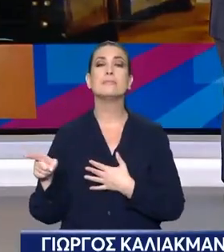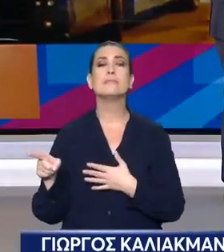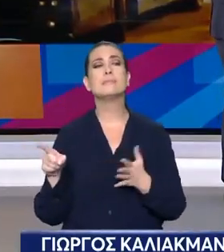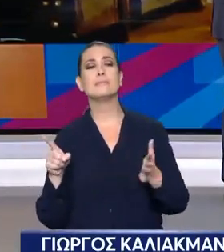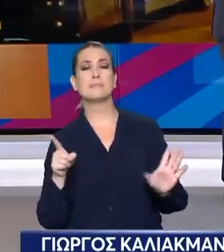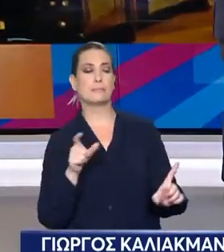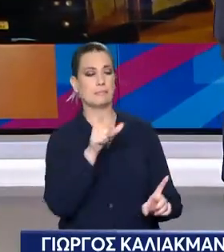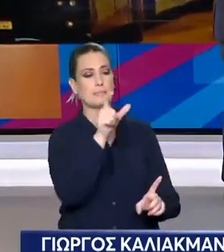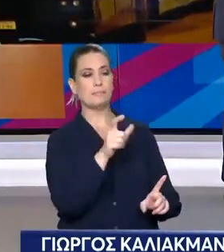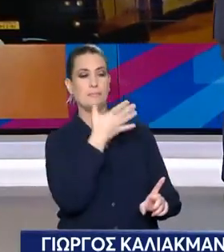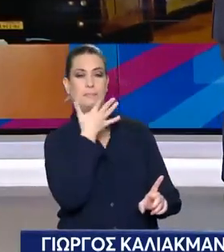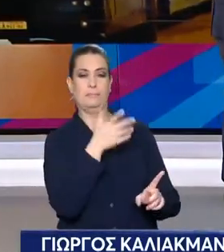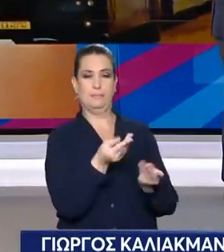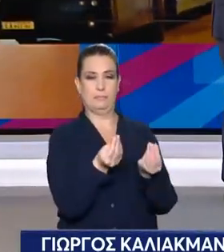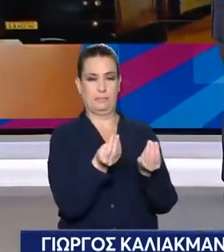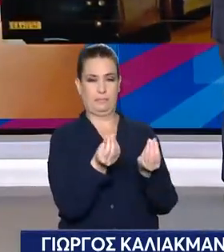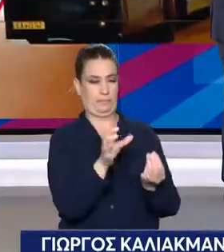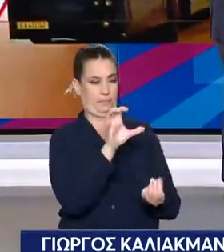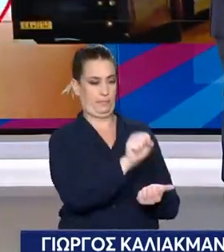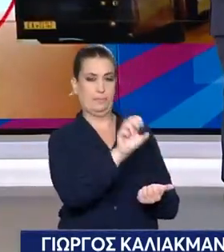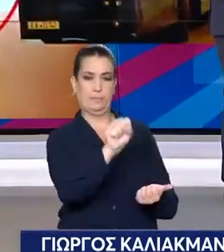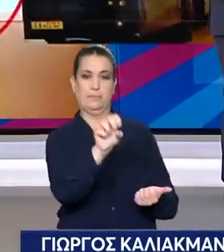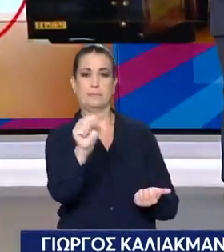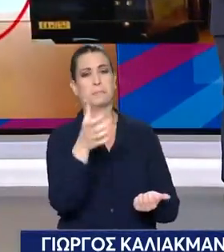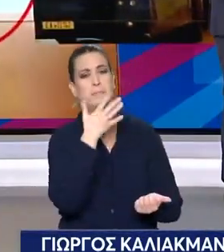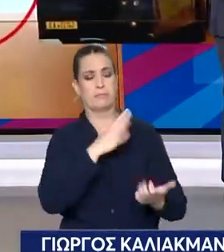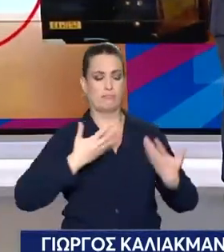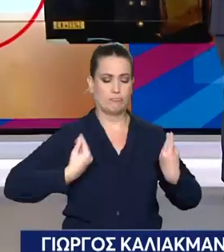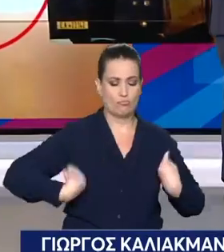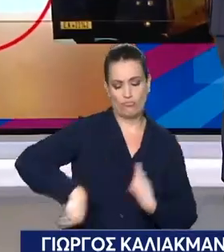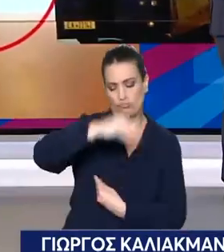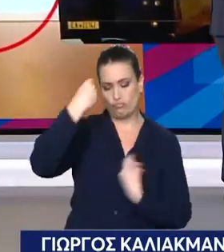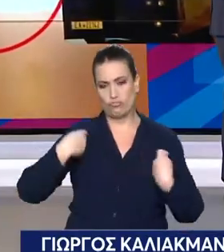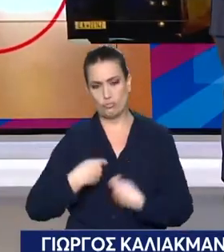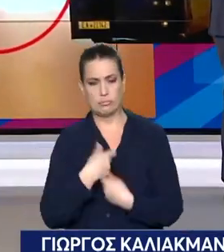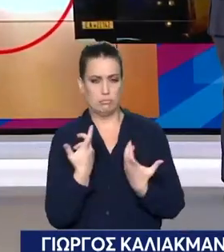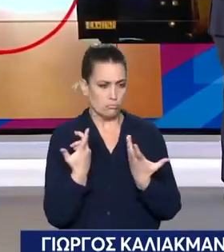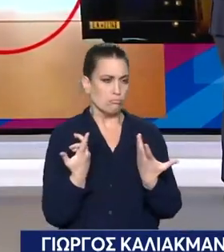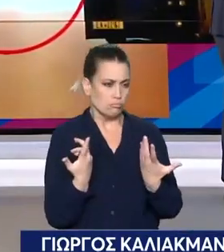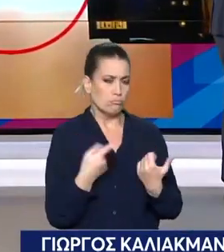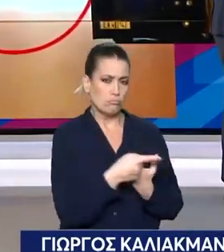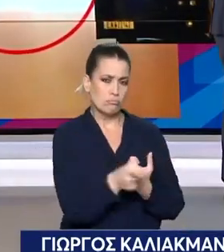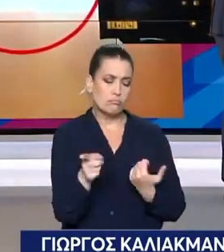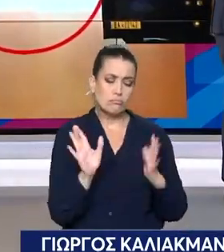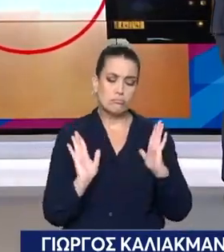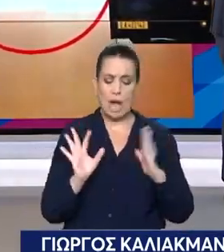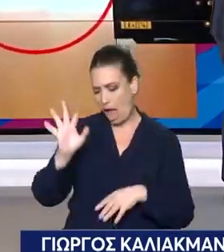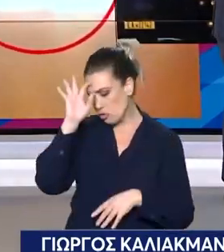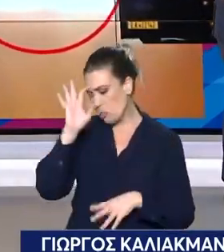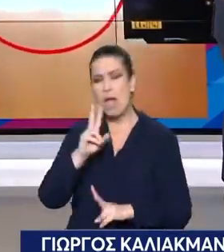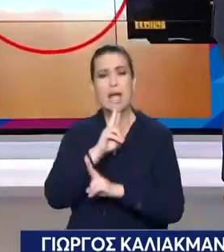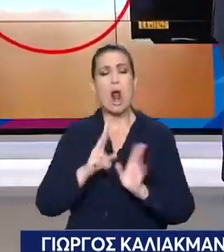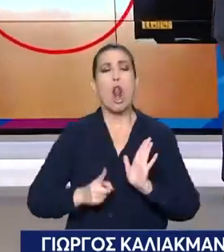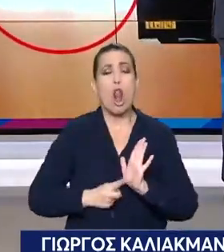έμοιαζαν με αυτούς που επιτέθηκαν στους αστυνομικούς, ηλικίες κλπ. Έτσι γίνεται η έρευνα της αστυνομίας. Και είναι μια καθαρά